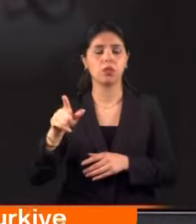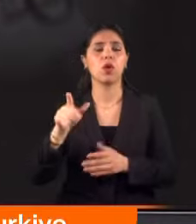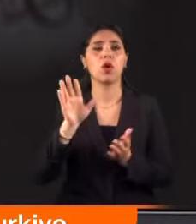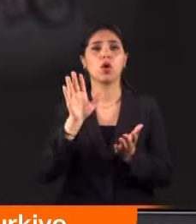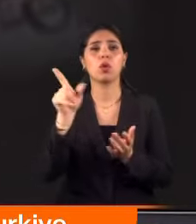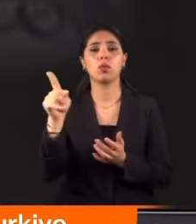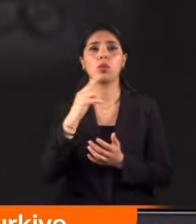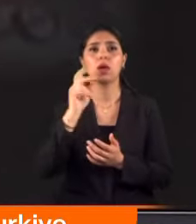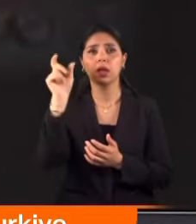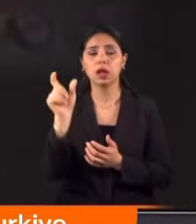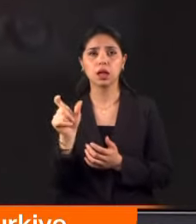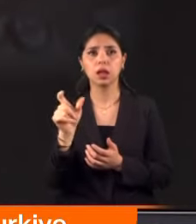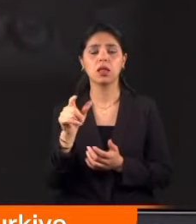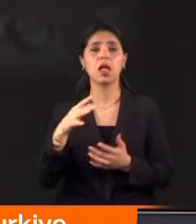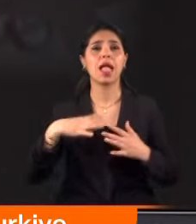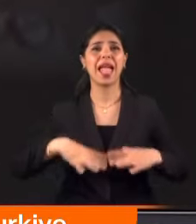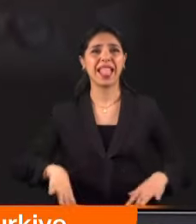çalan kadının izini sürüyor şimdi.